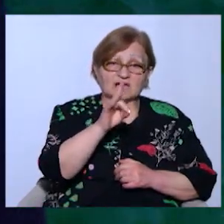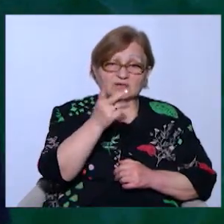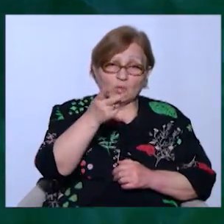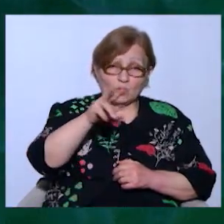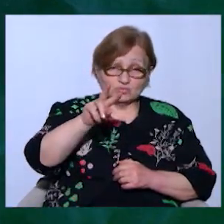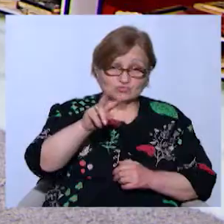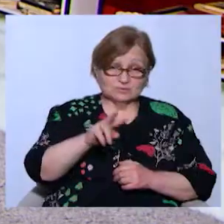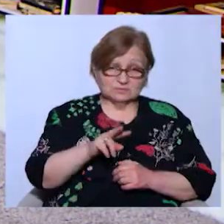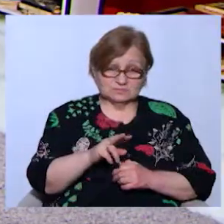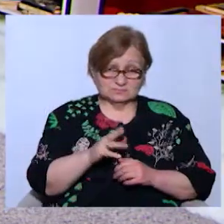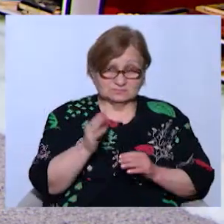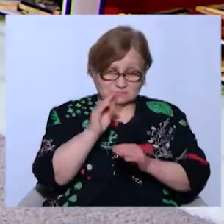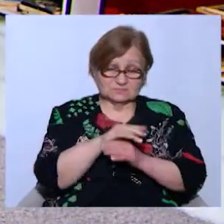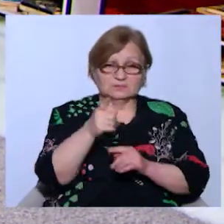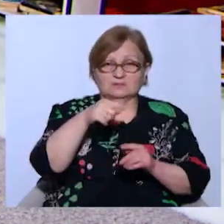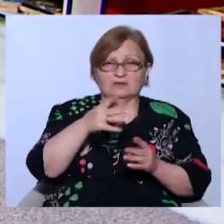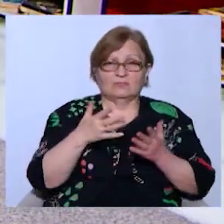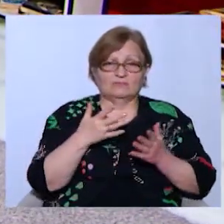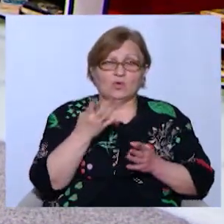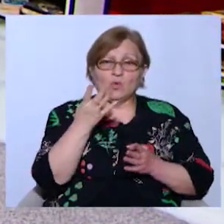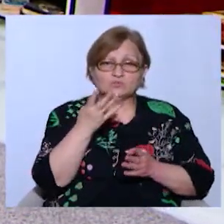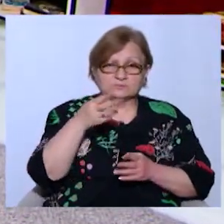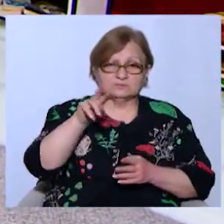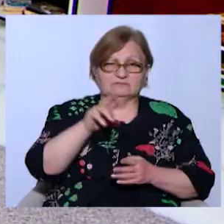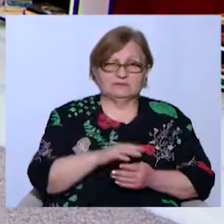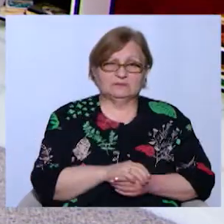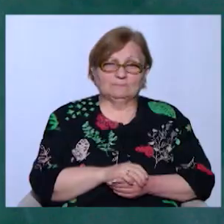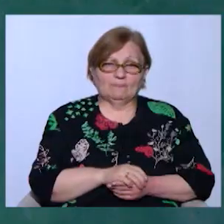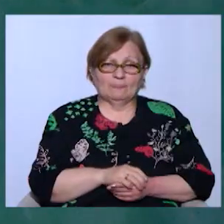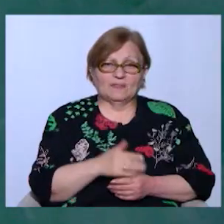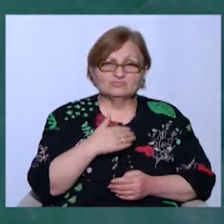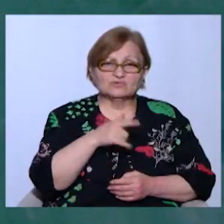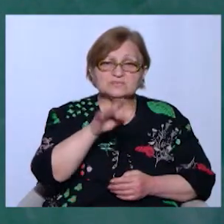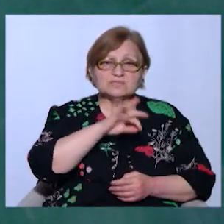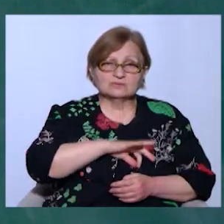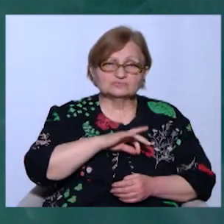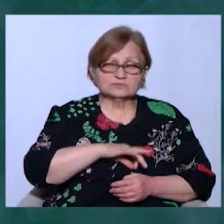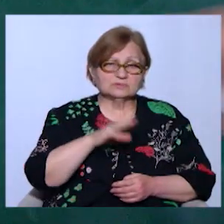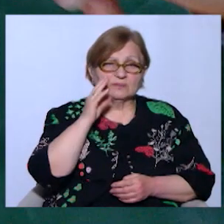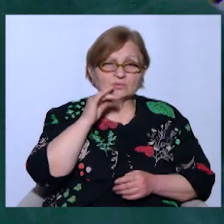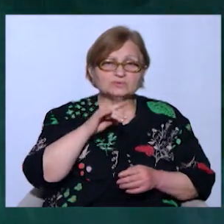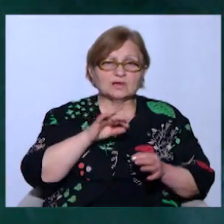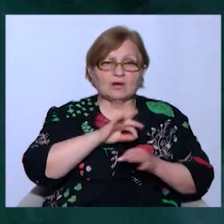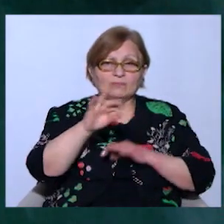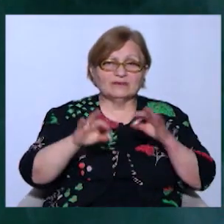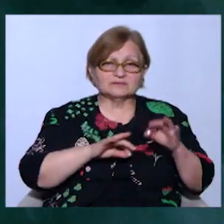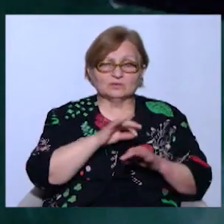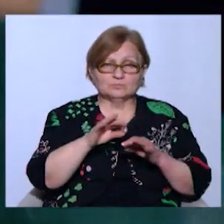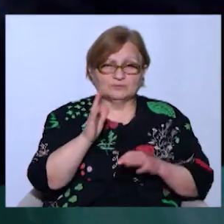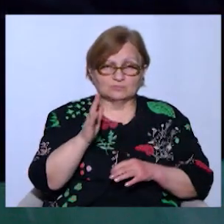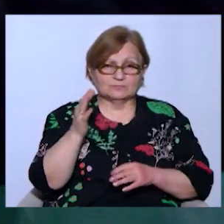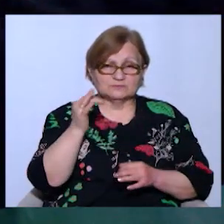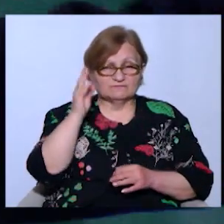ეს მომავალში ჩვენ ძალიან დაგვჭირდება, როცა გეომეტრიულ ფიგურებზე გვაქვს ლაპარაკი და მათ ფართობებზე. ეს